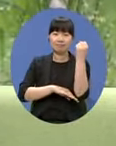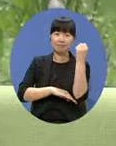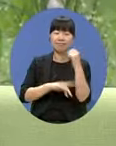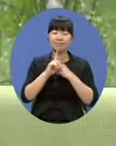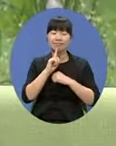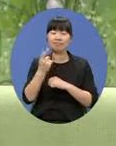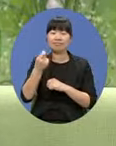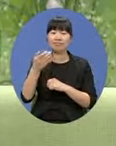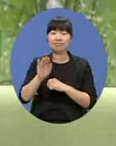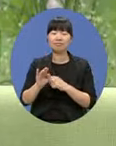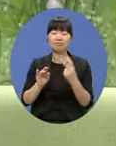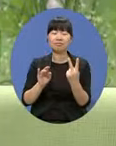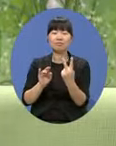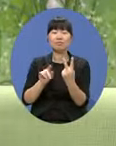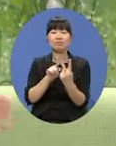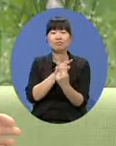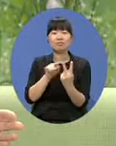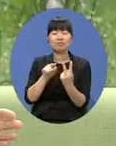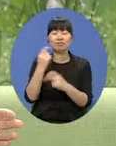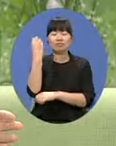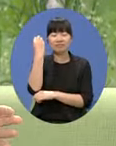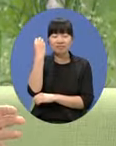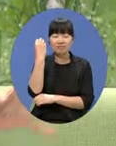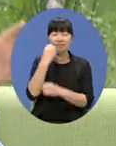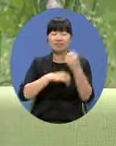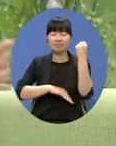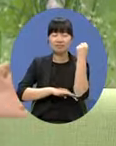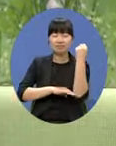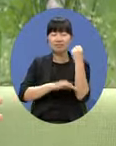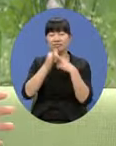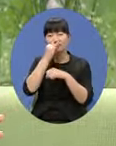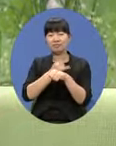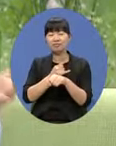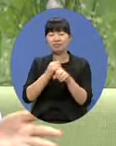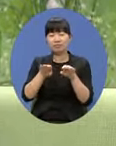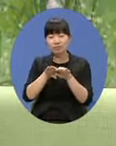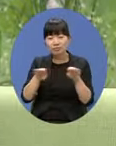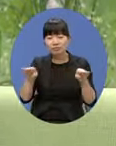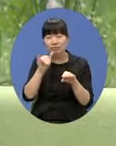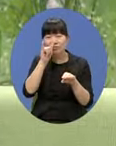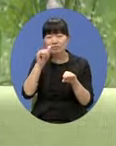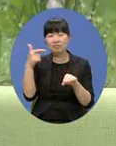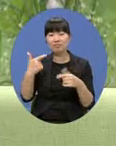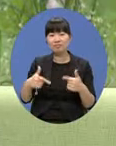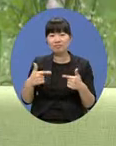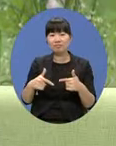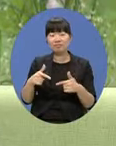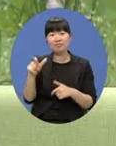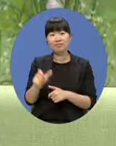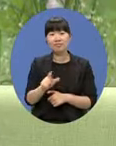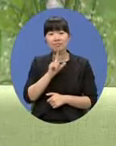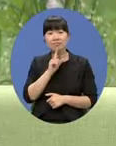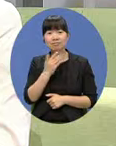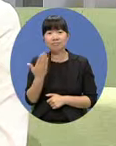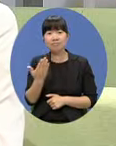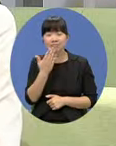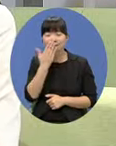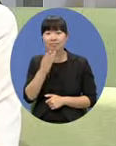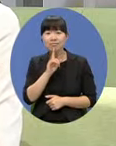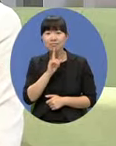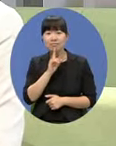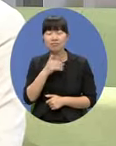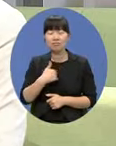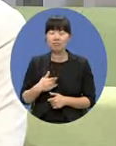있어서 뭔가 두 가지 이게 기둥이 되고 이게 균형을 맞춰가는 거 항상 강조하시는 부분이잖아요. 예, 저도 깜짝